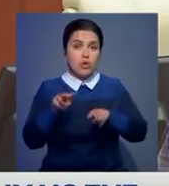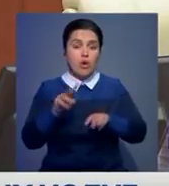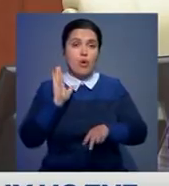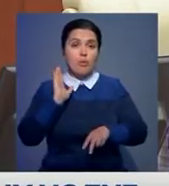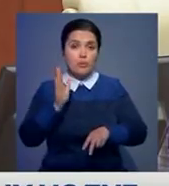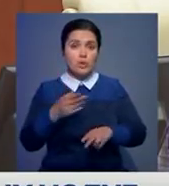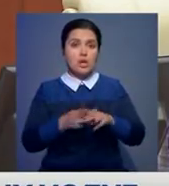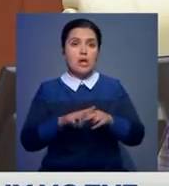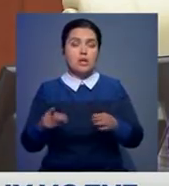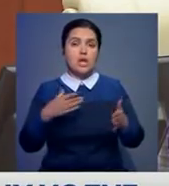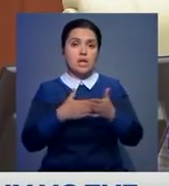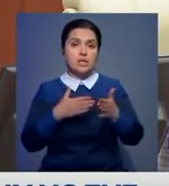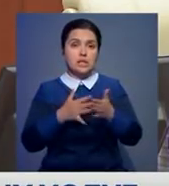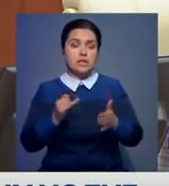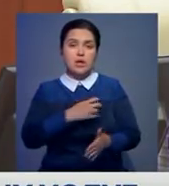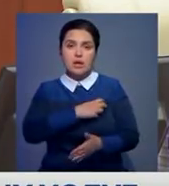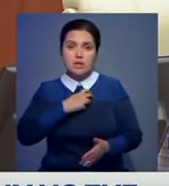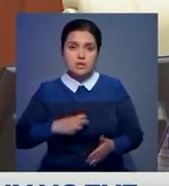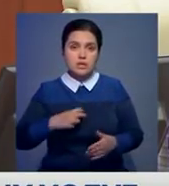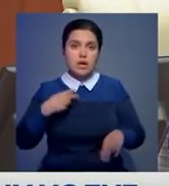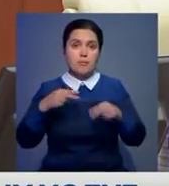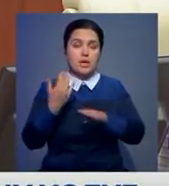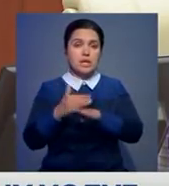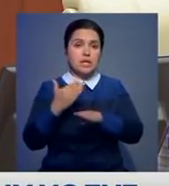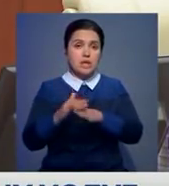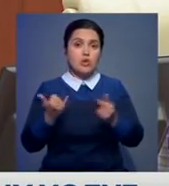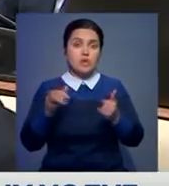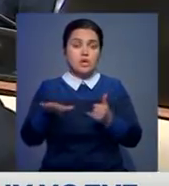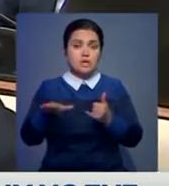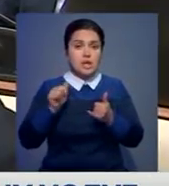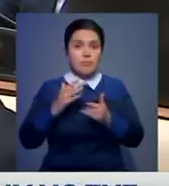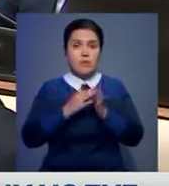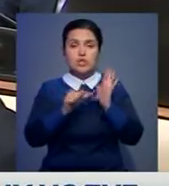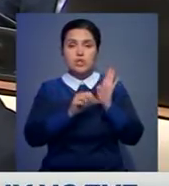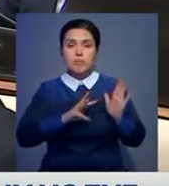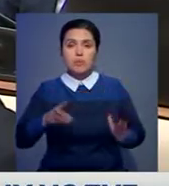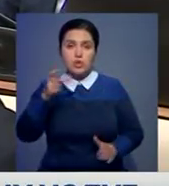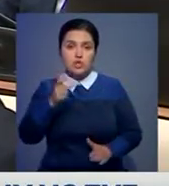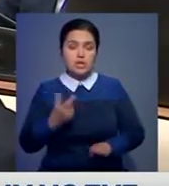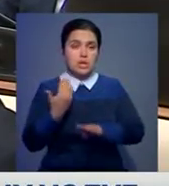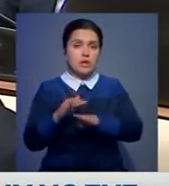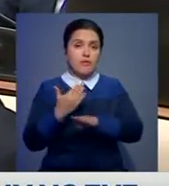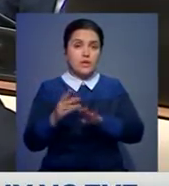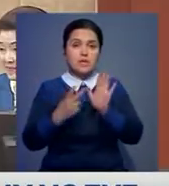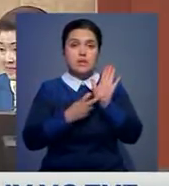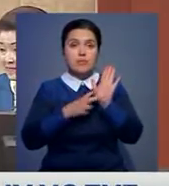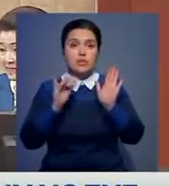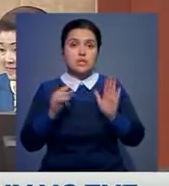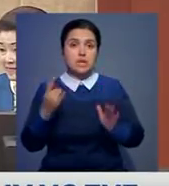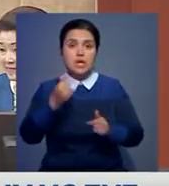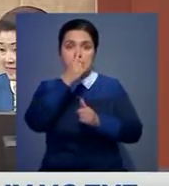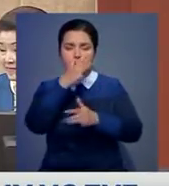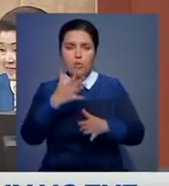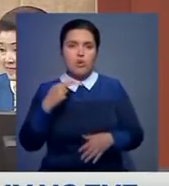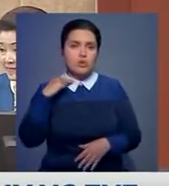функций. Они ограничивают и риски потребительского кредитования. Сегодня займы имеют более 6 миллионов человек. При этом более 700 тысяч из